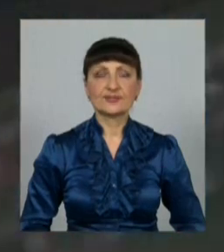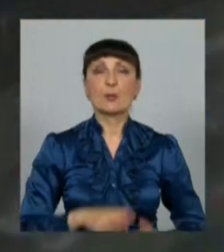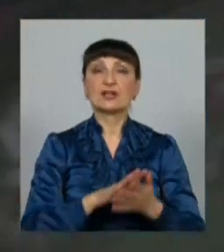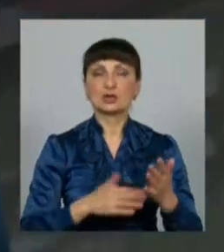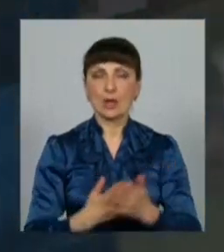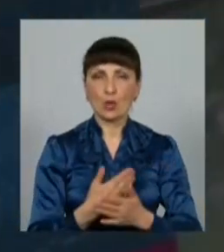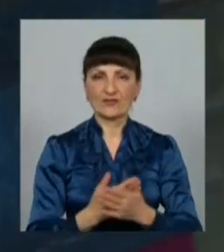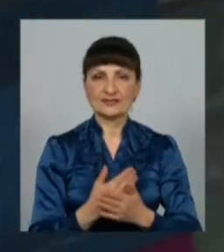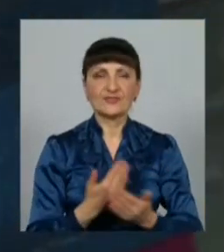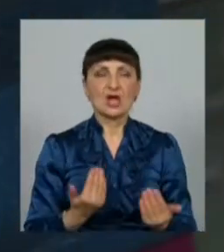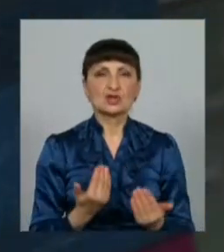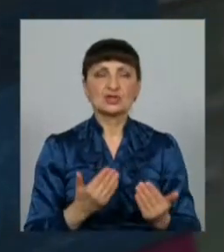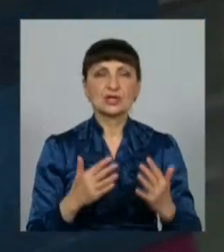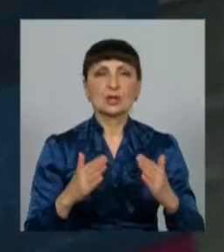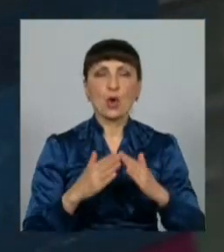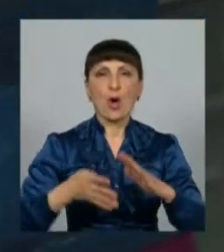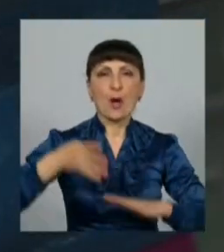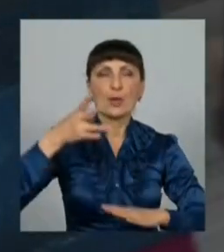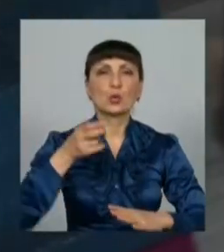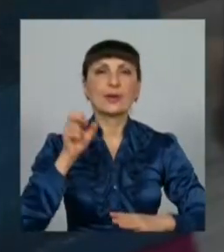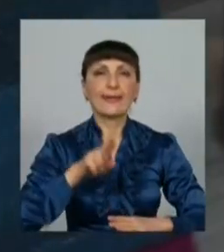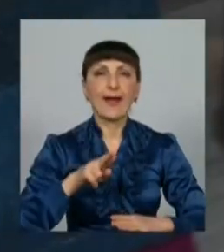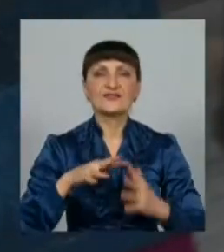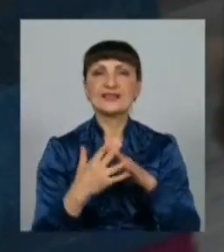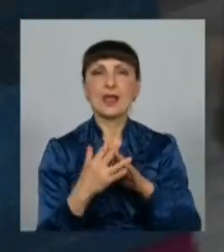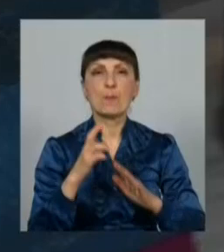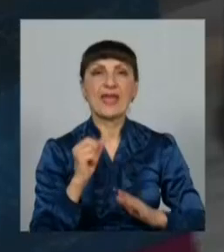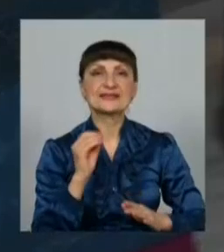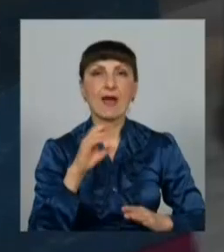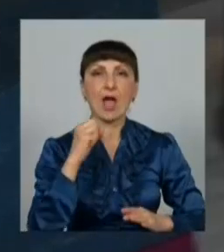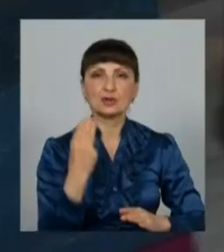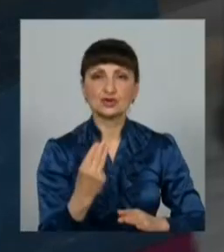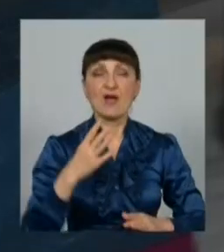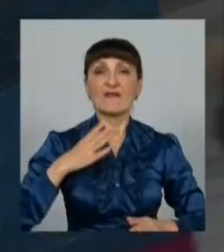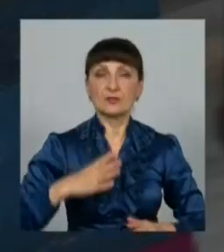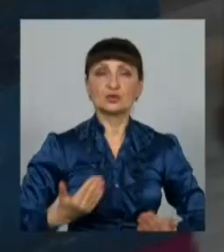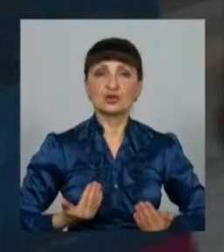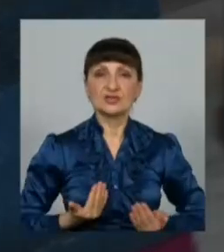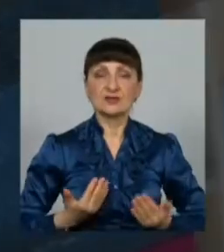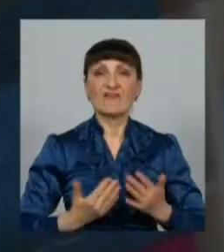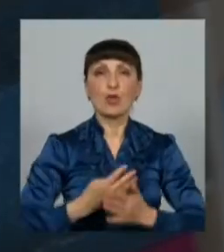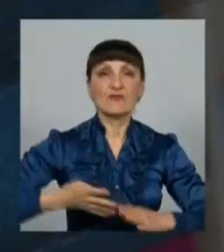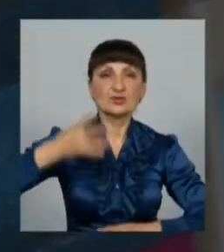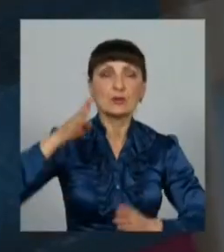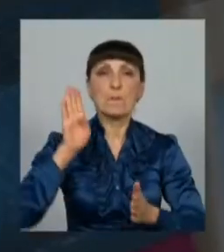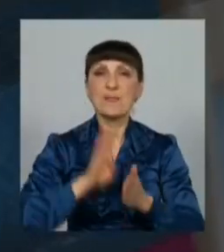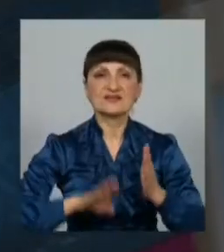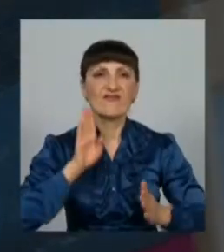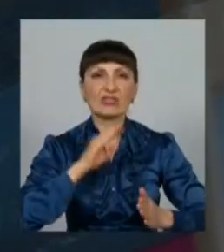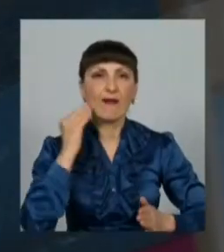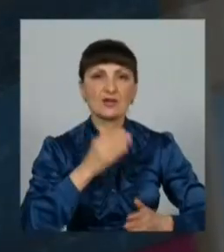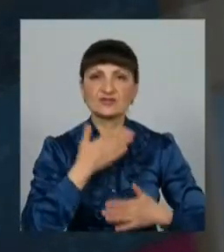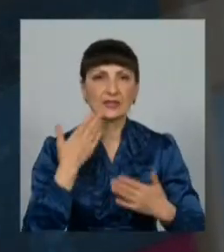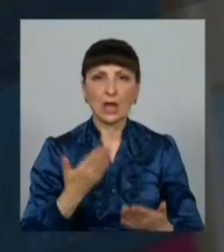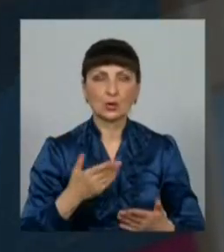Продолжаем выпуск. Жильцы жилого комплекса «Нурия» в селе Бесагаш Алматинской области вынуждены жить в новостройке без качественной питьевой